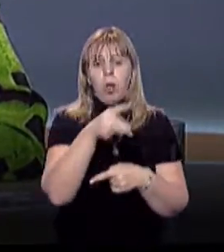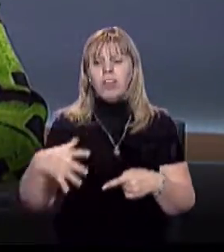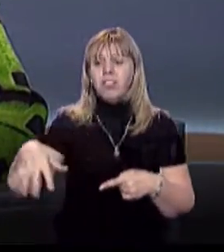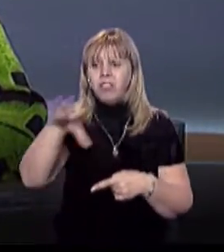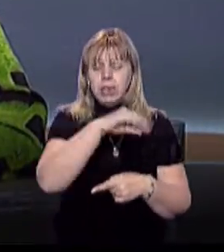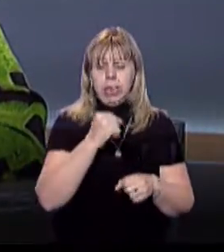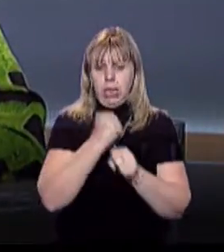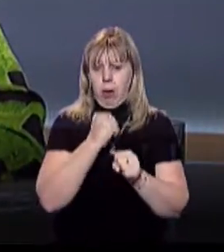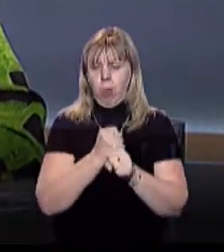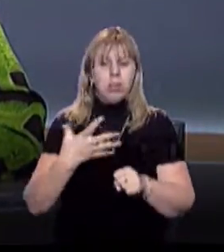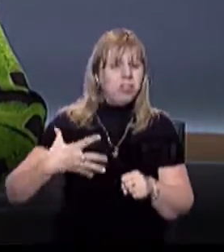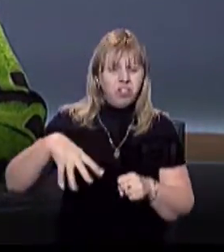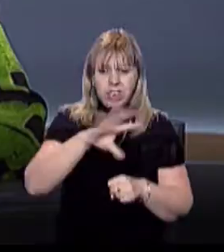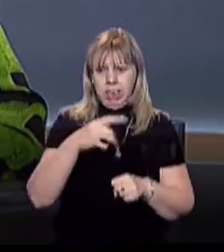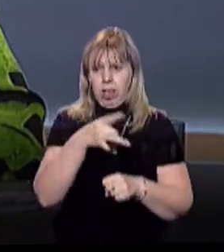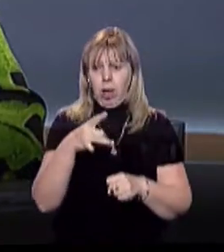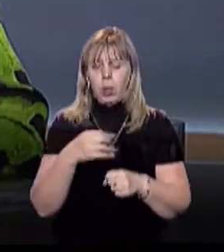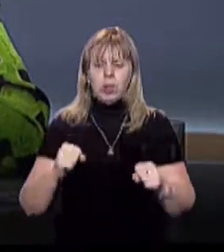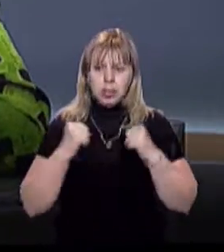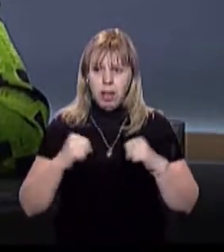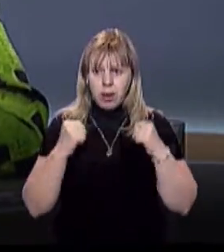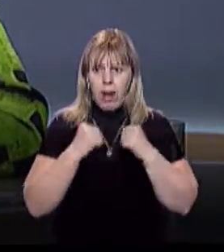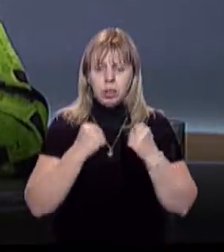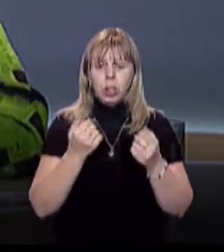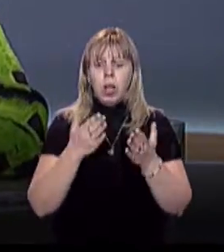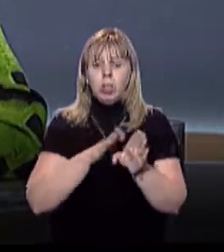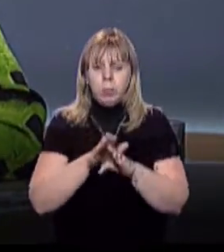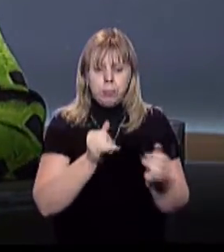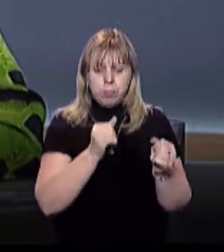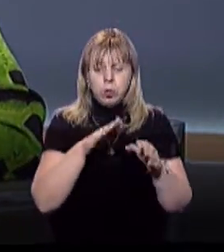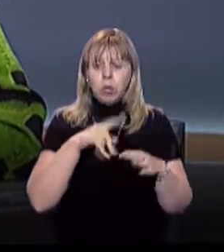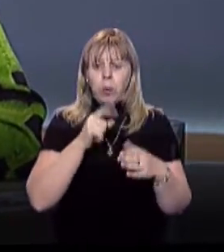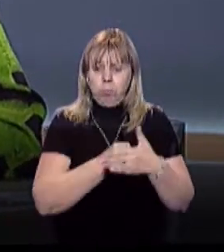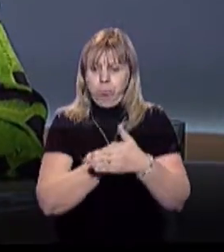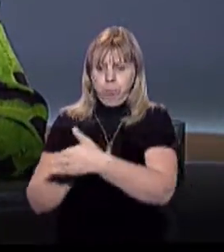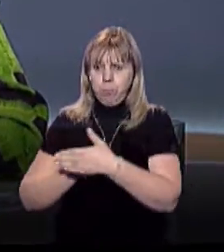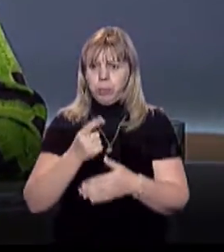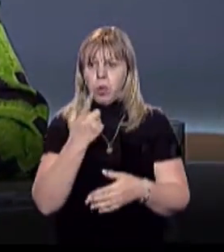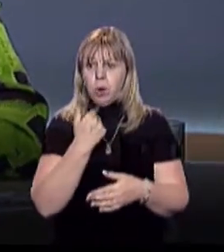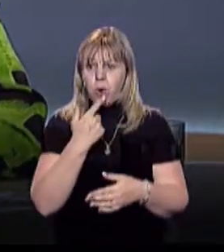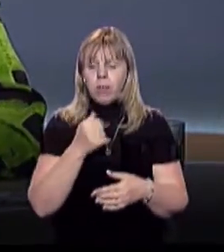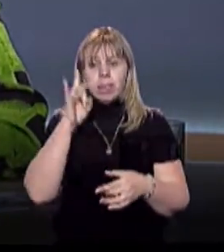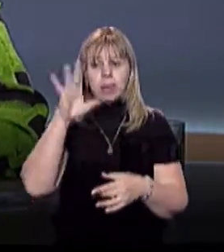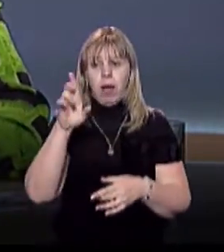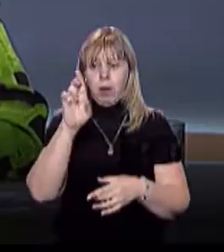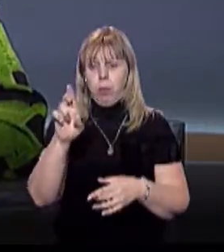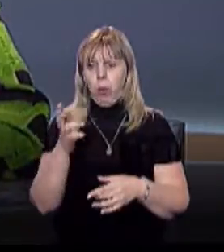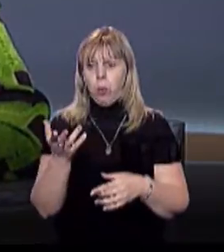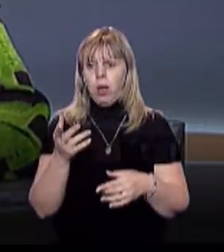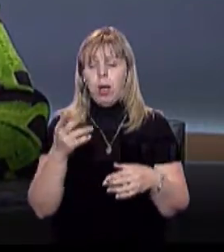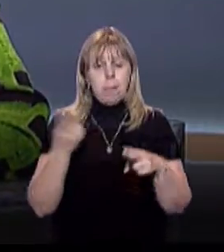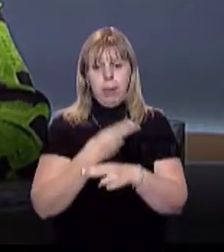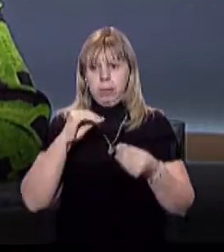райони працюють, всі райони намагаються забезпечити свої районні лікарні кров'ю, і слава Богу,